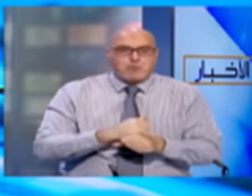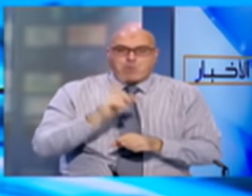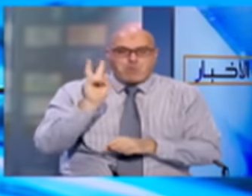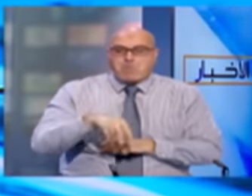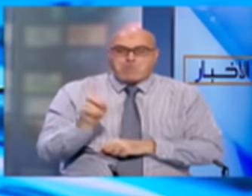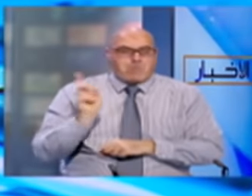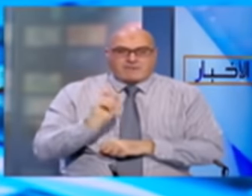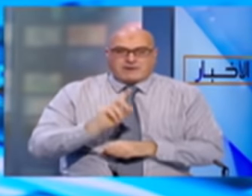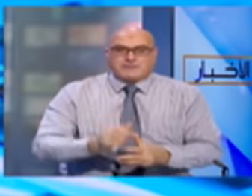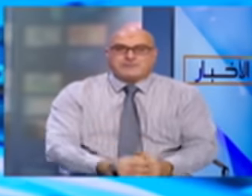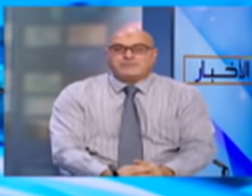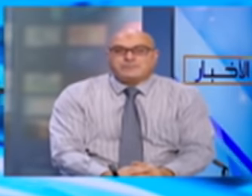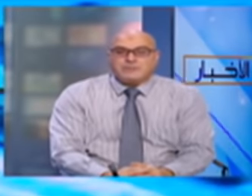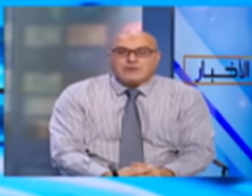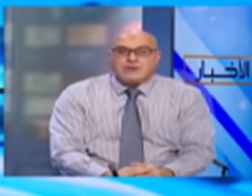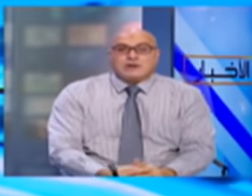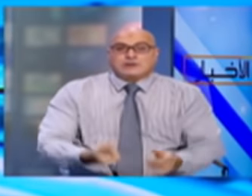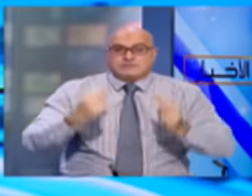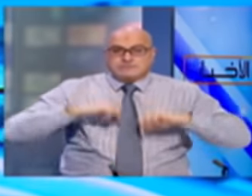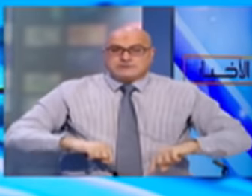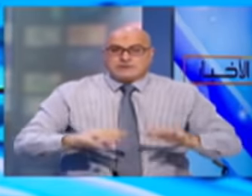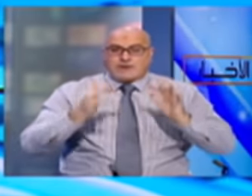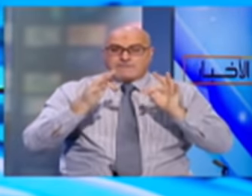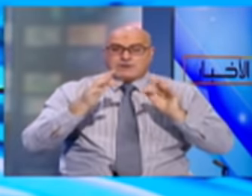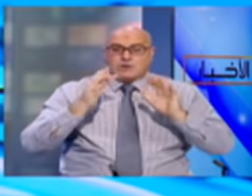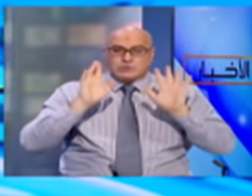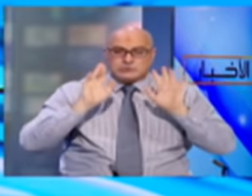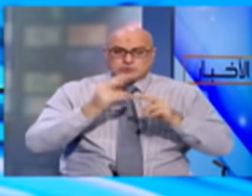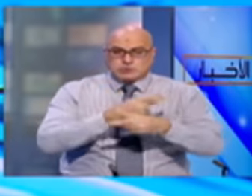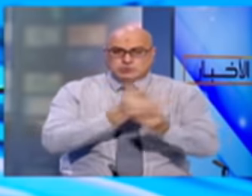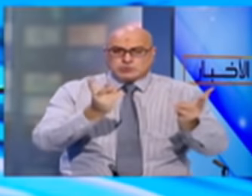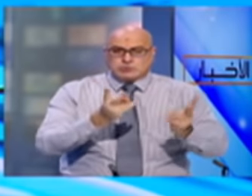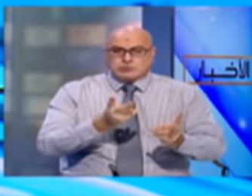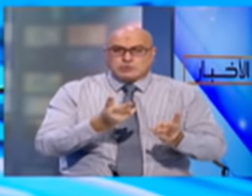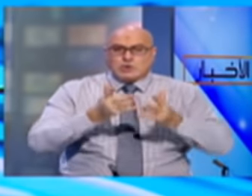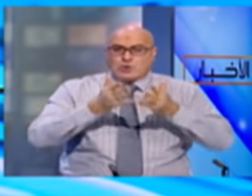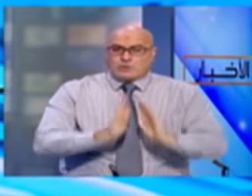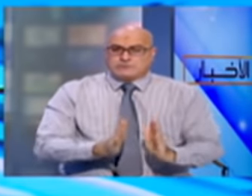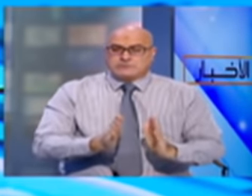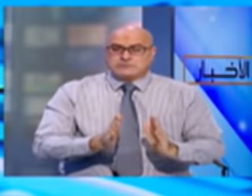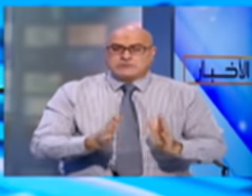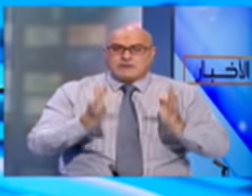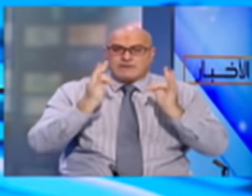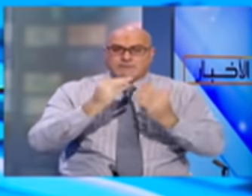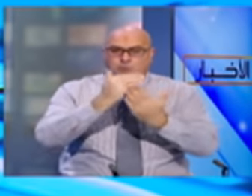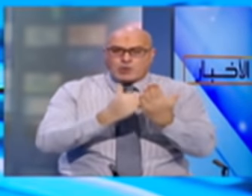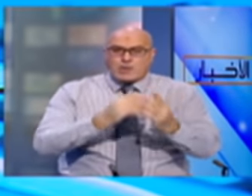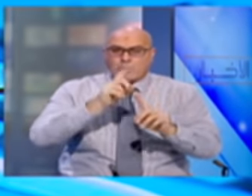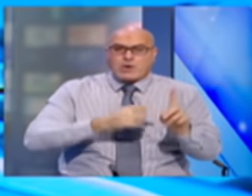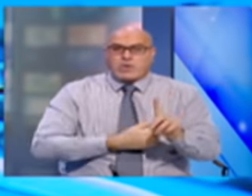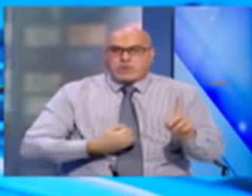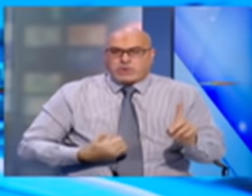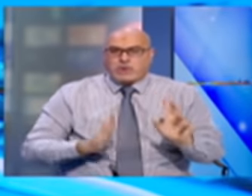وافتراء. هذا وستصدر وزارة الشؤون الدينية والأوقاف بيانا رسميا بشأن برنامج شهر